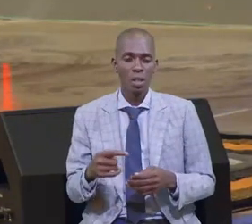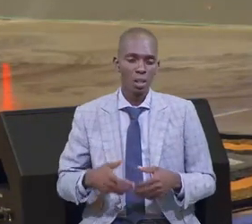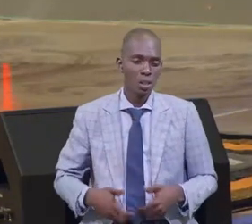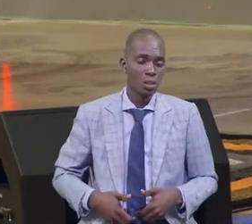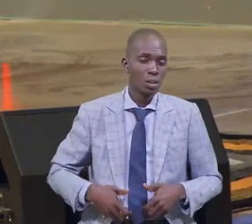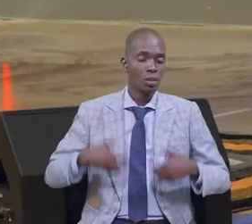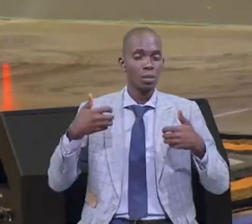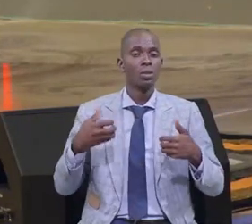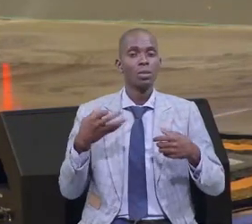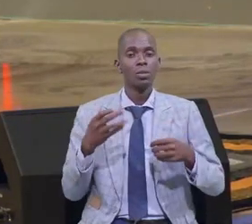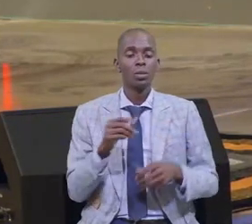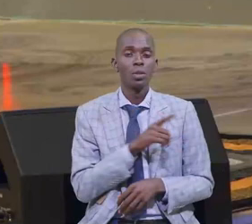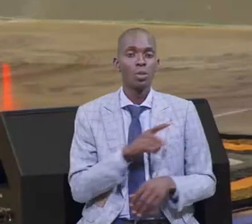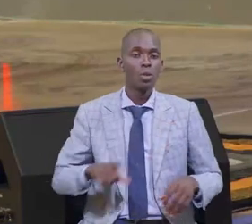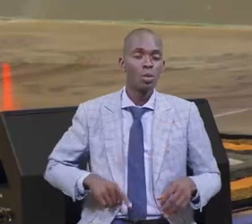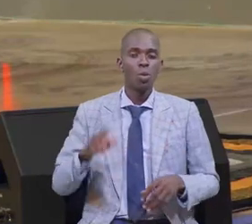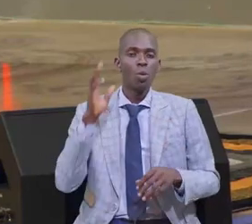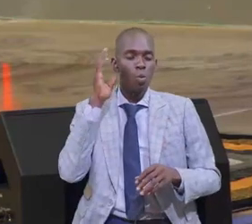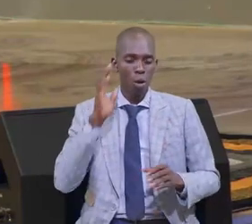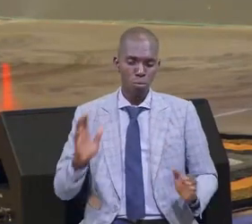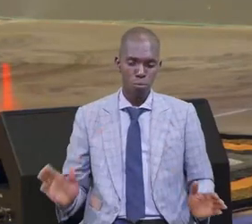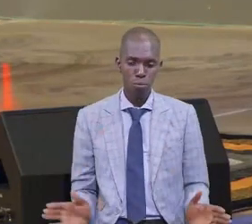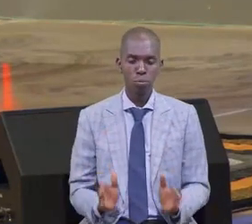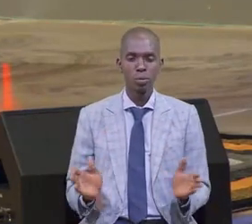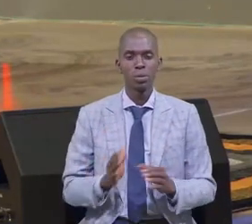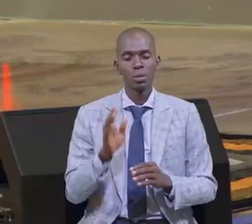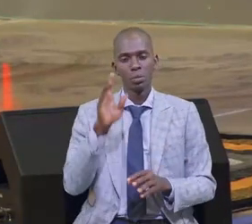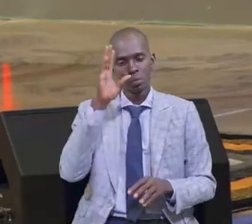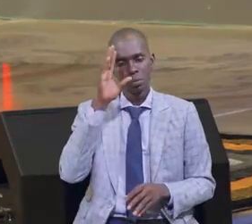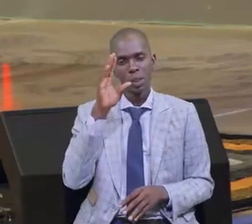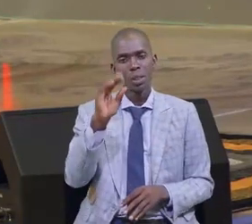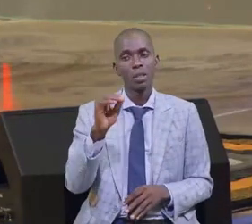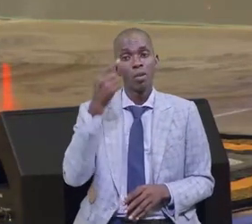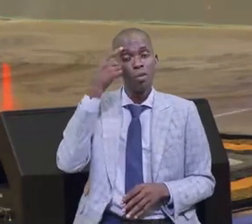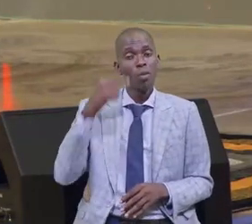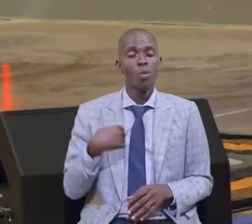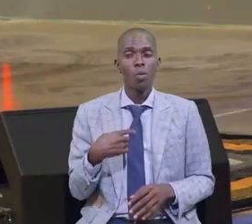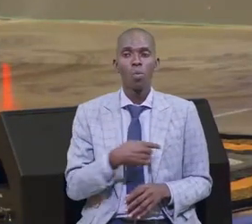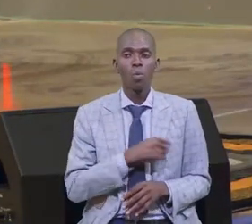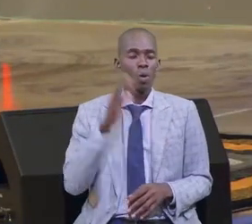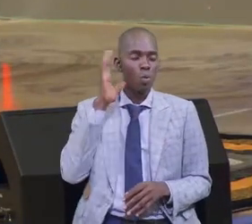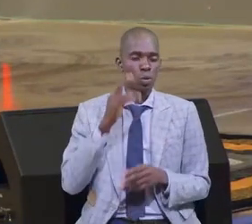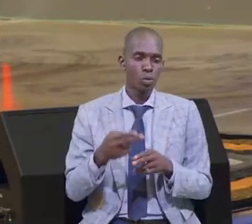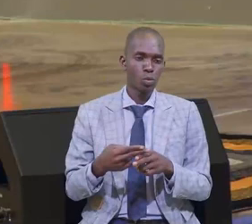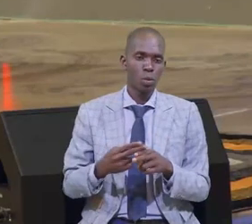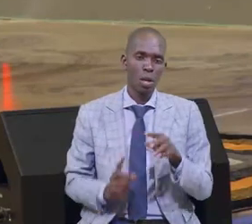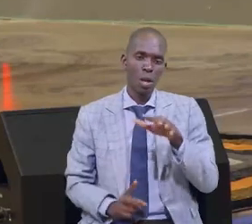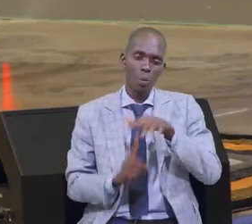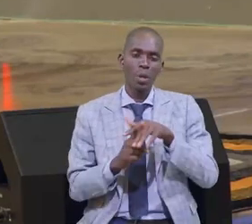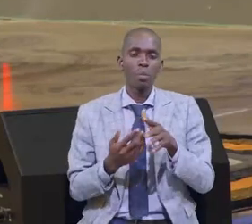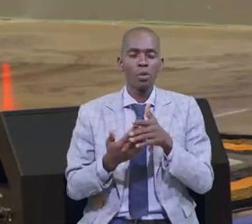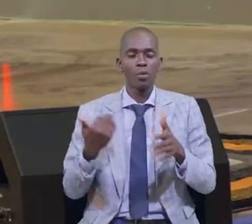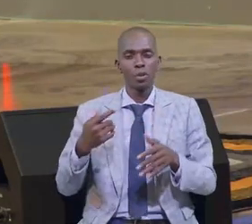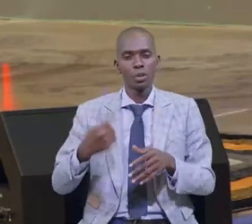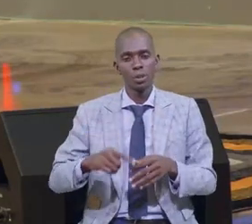Connaissant la colère de Dieu, nous persuadons les hommes que nous devons tous